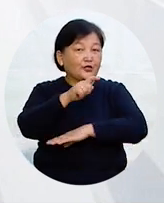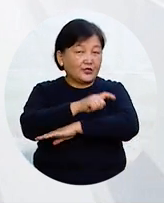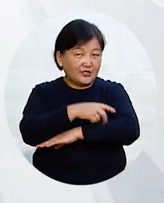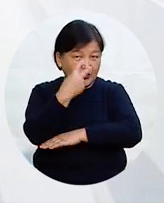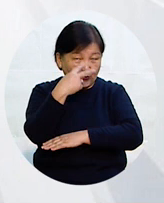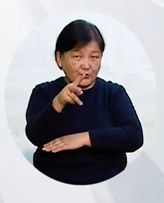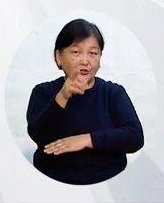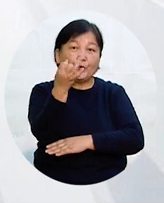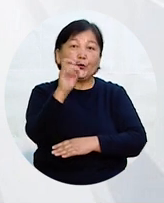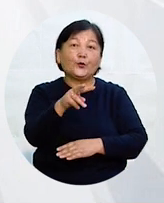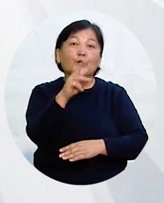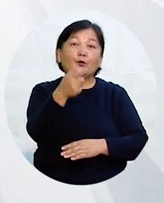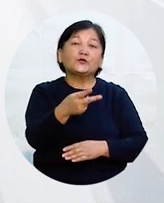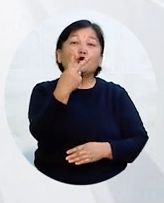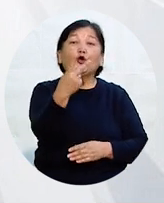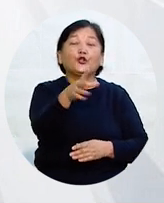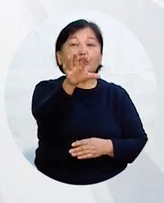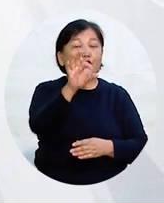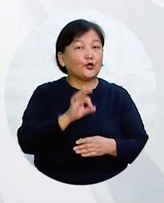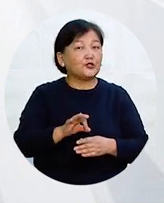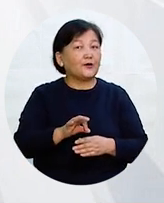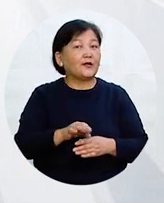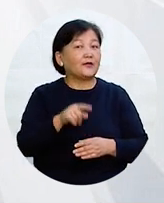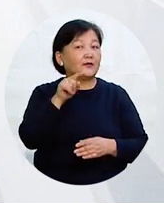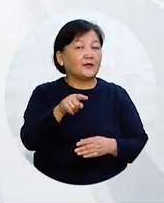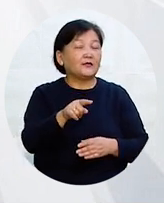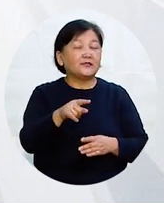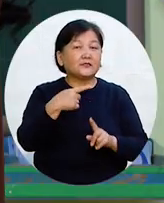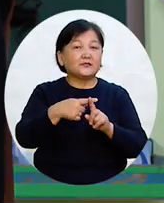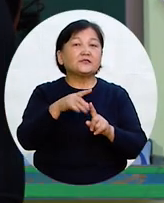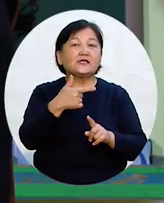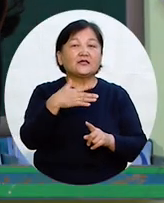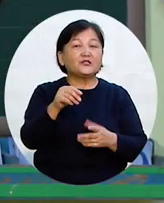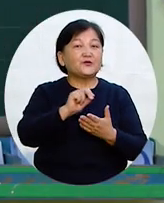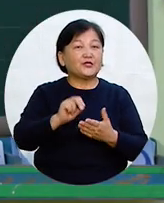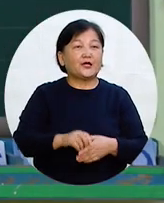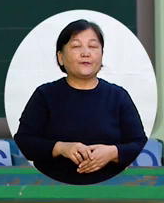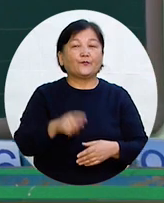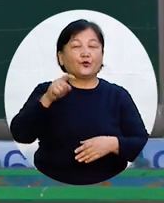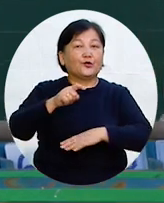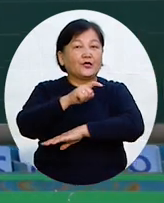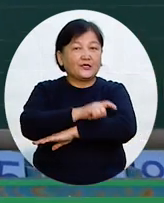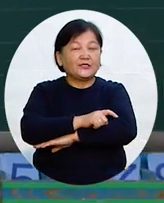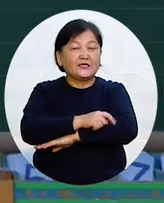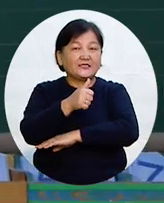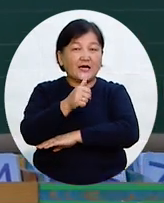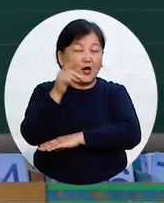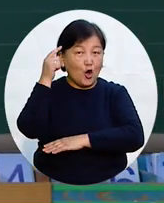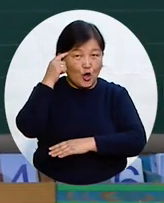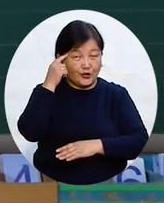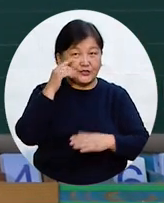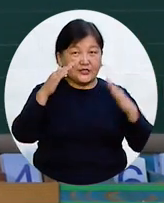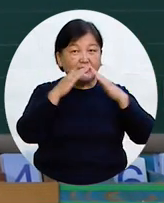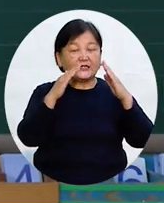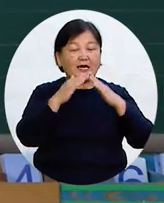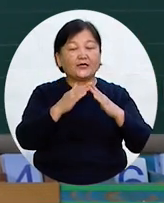үзсэн үйл үгээс хоёрыг сонгон цагаар төгсөх нөхцлөөр хуулгаарай. За өнөөдрийн хичээлийг маш сайн ойлгож, гэрийнхээ